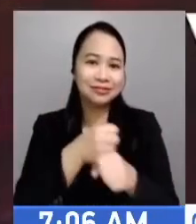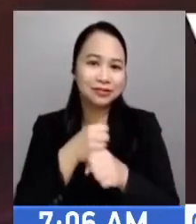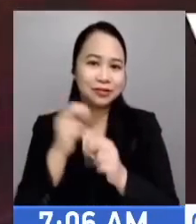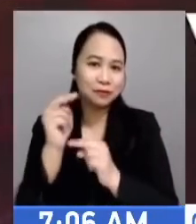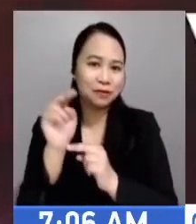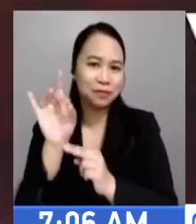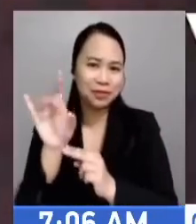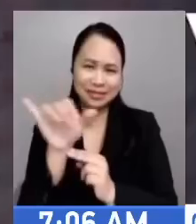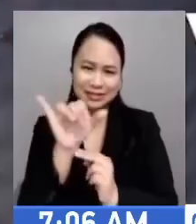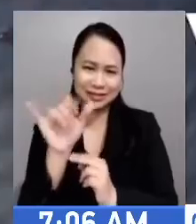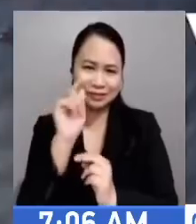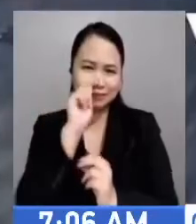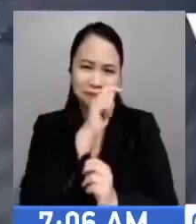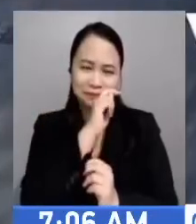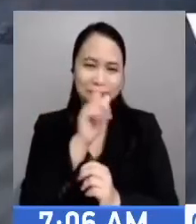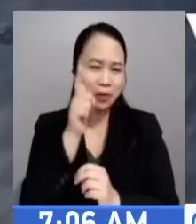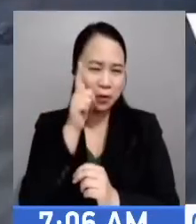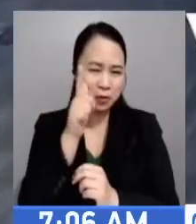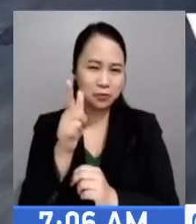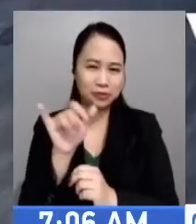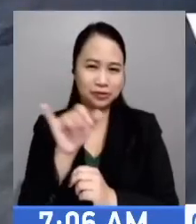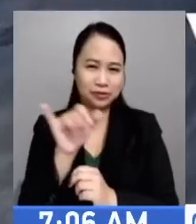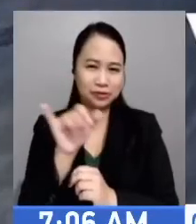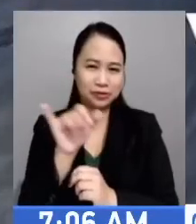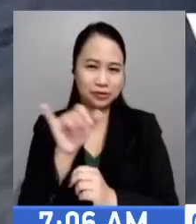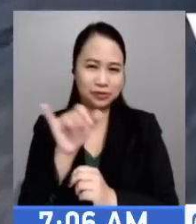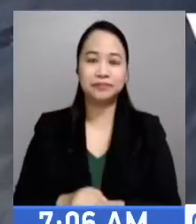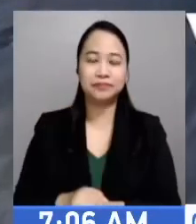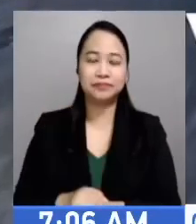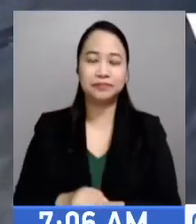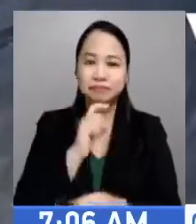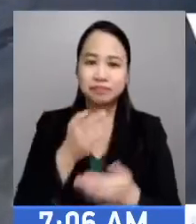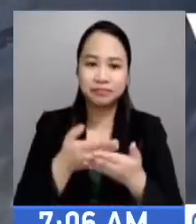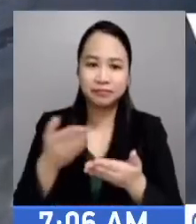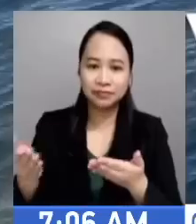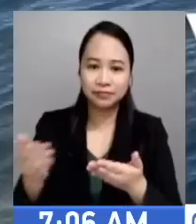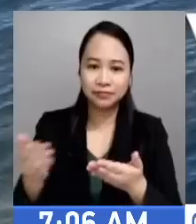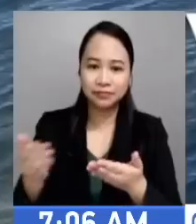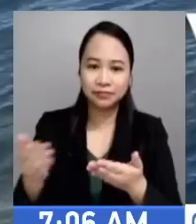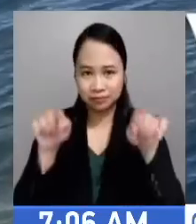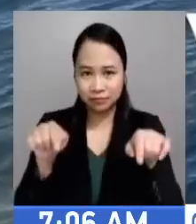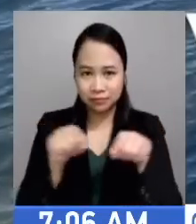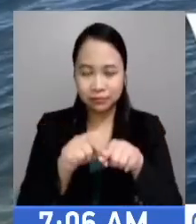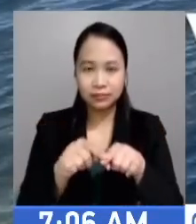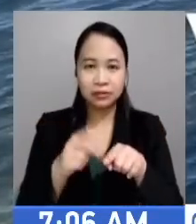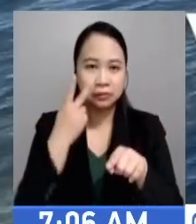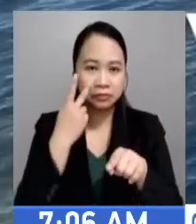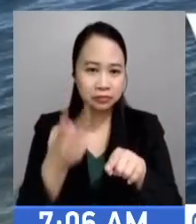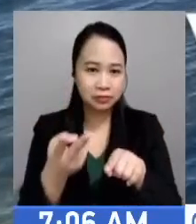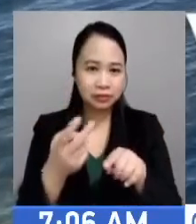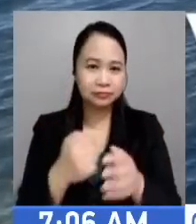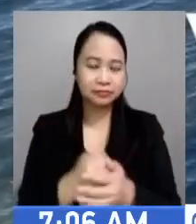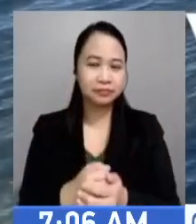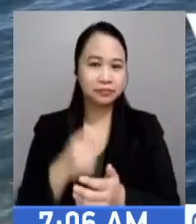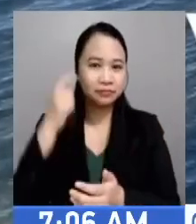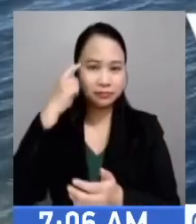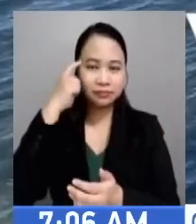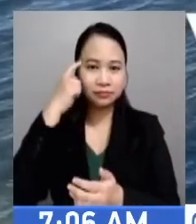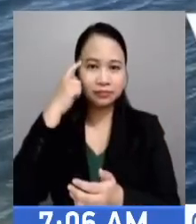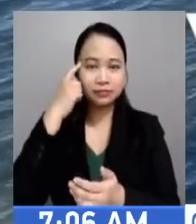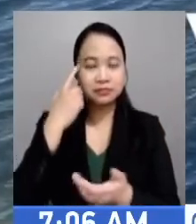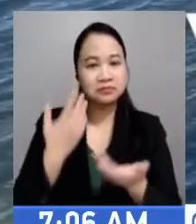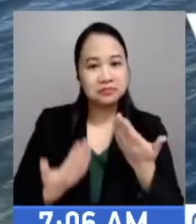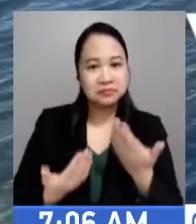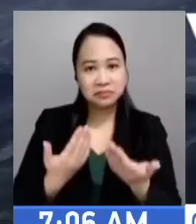po yung klase ng pyesa na nakita. So malaking bakal na ang iniisip nila